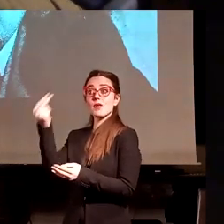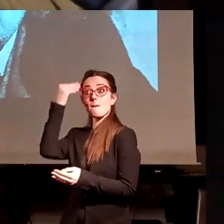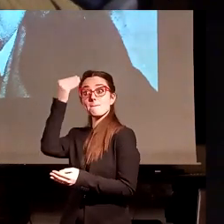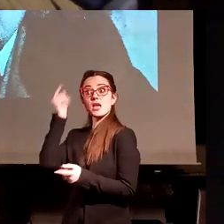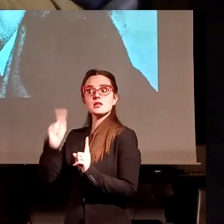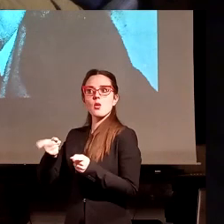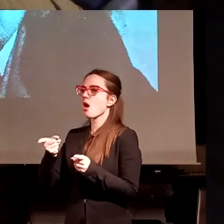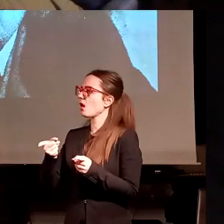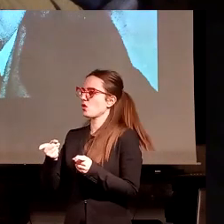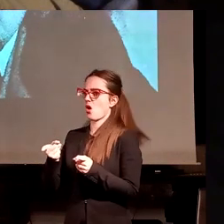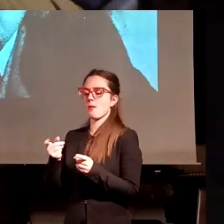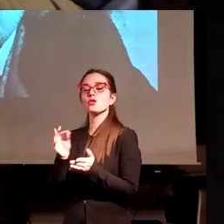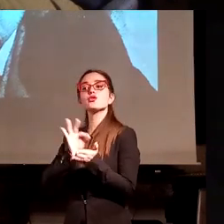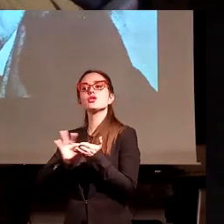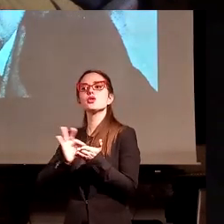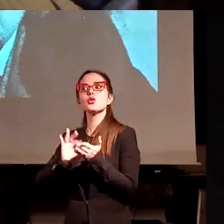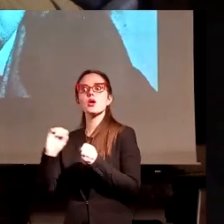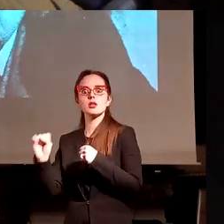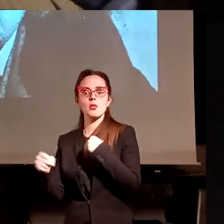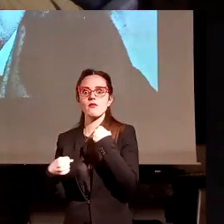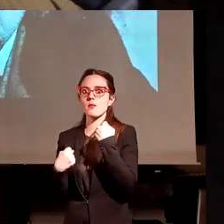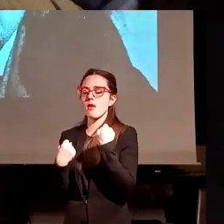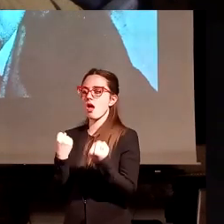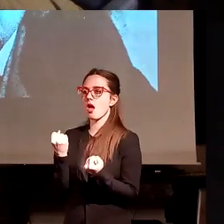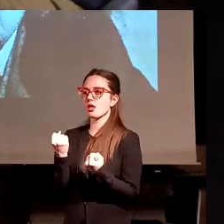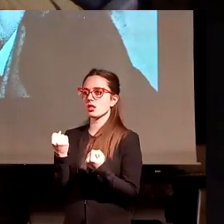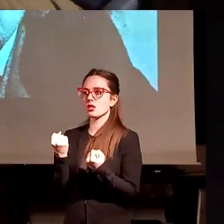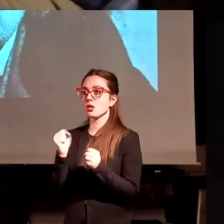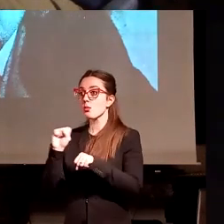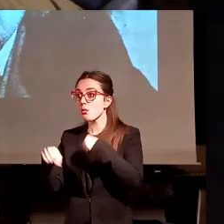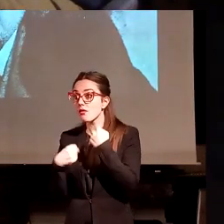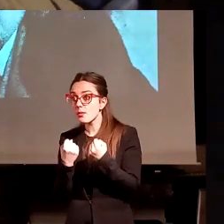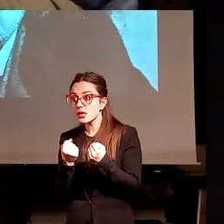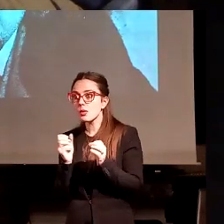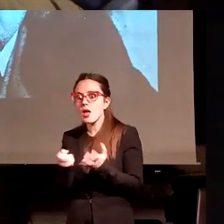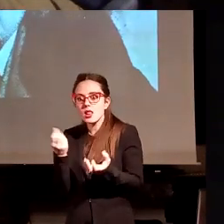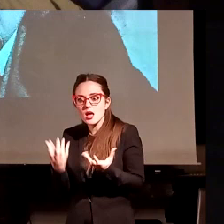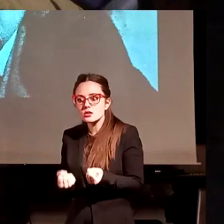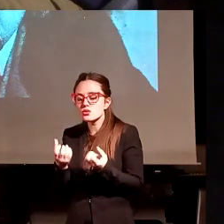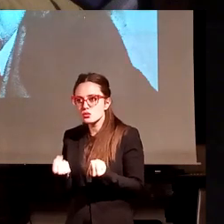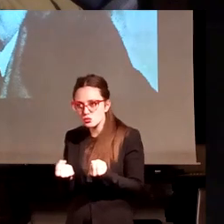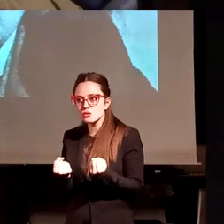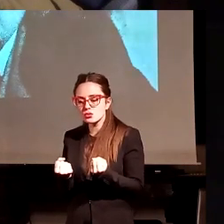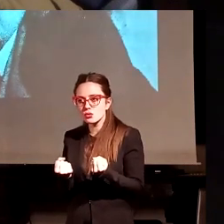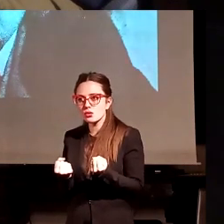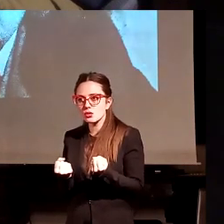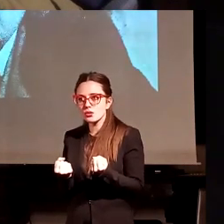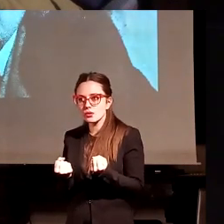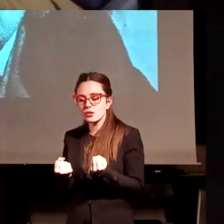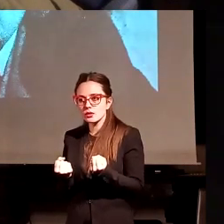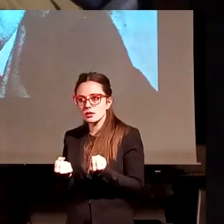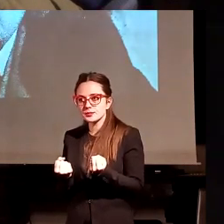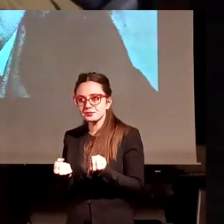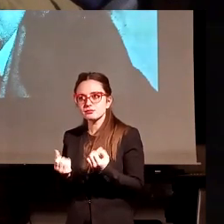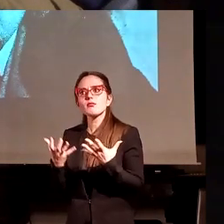movimento dove però i movimenti sono le azioni avvengono a causa delle